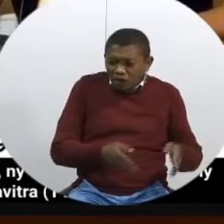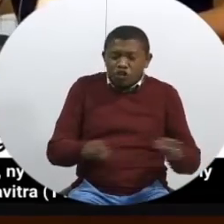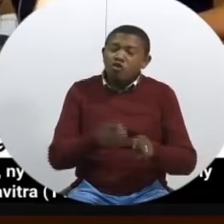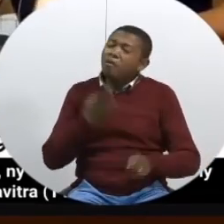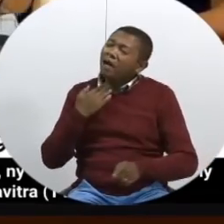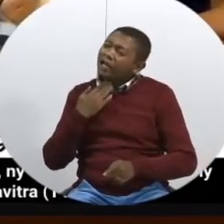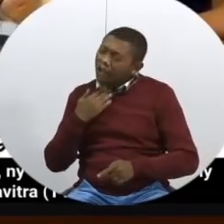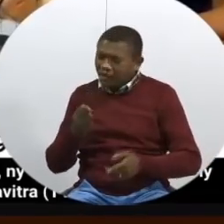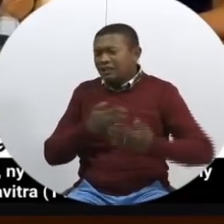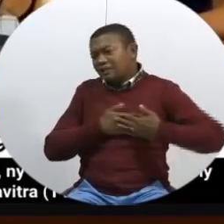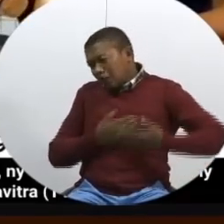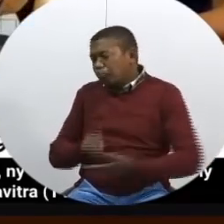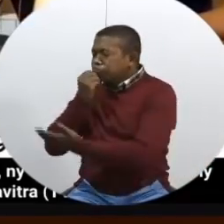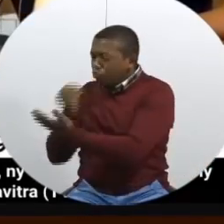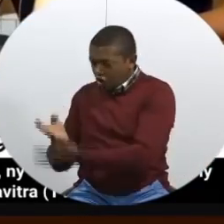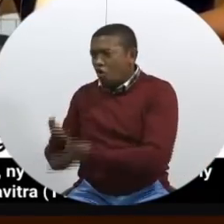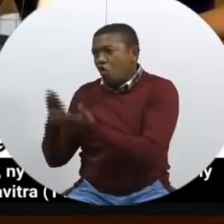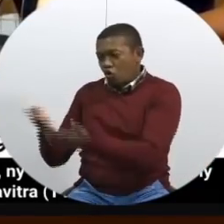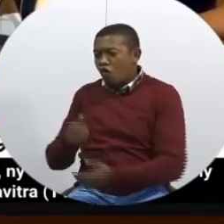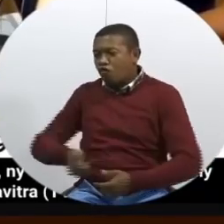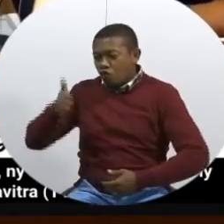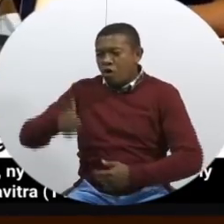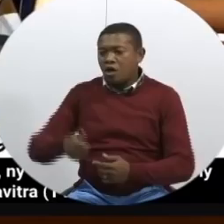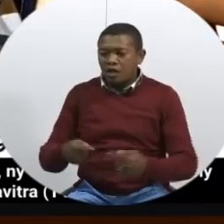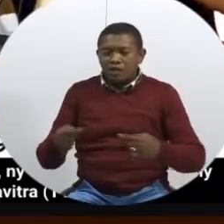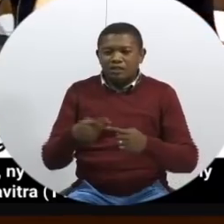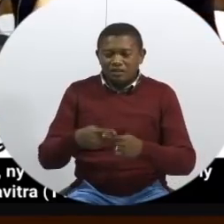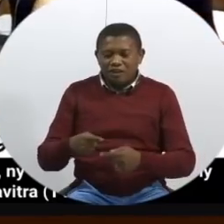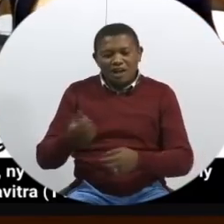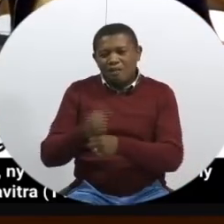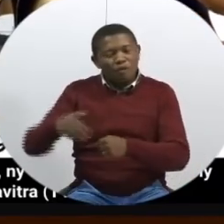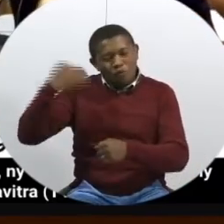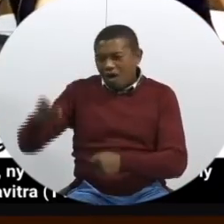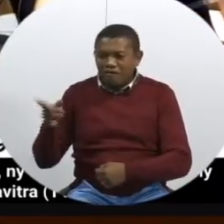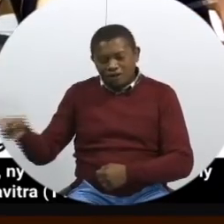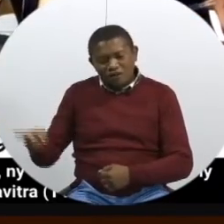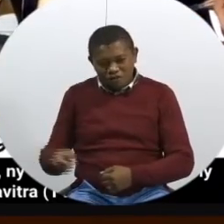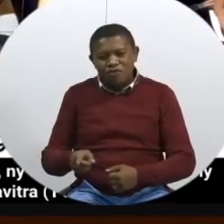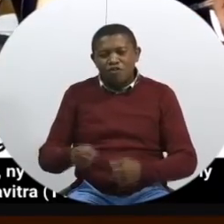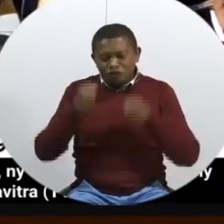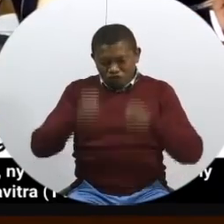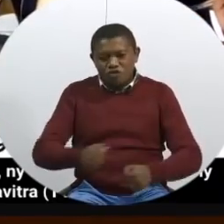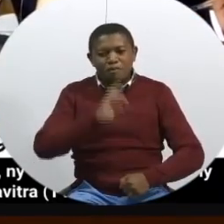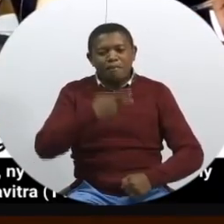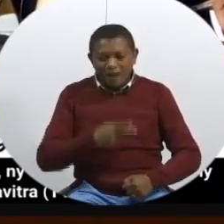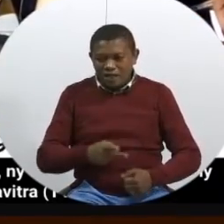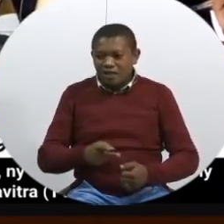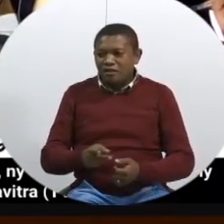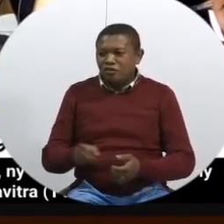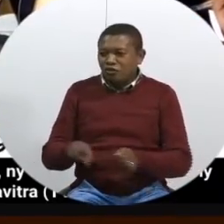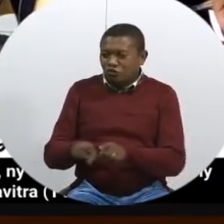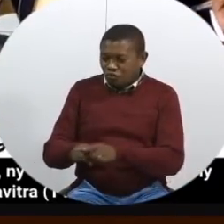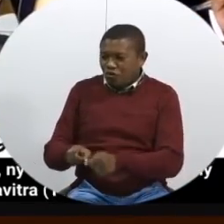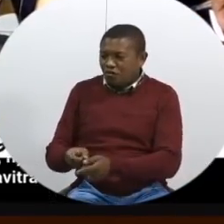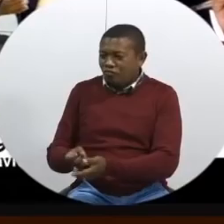izy ireo tia ny ampitaina aminao andriamatoa filoha ka mino fa anaiky an'izay ianao hoe amaly azy ireo alefantsika eto amin'ny televiziona malagasy ary mino